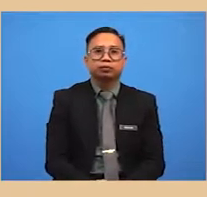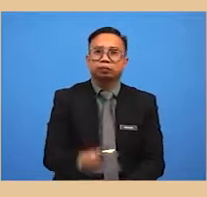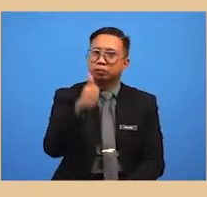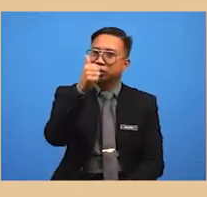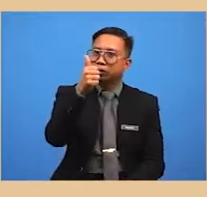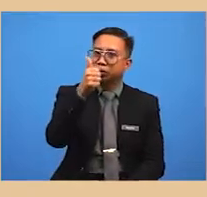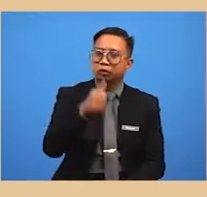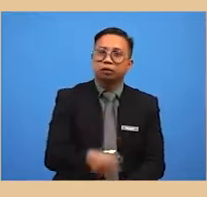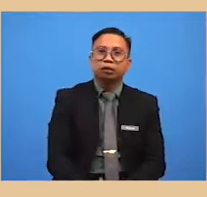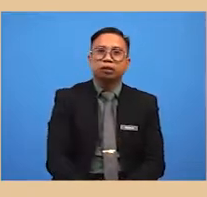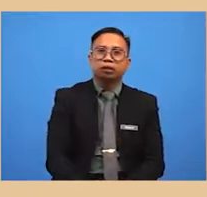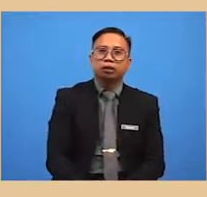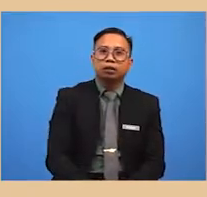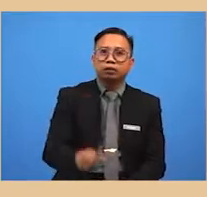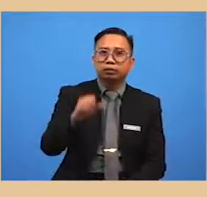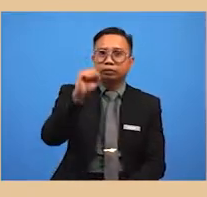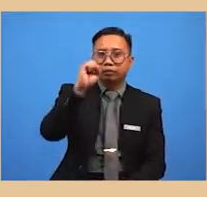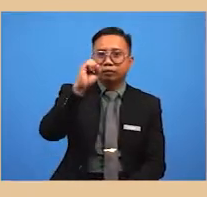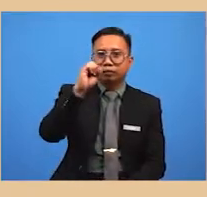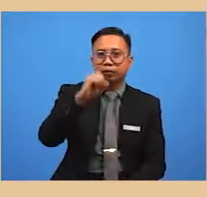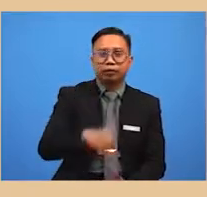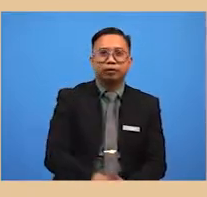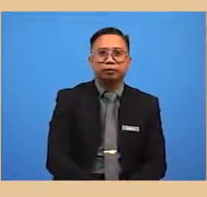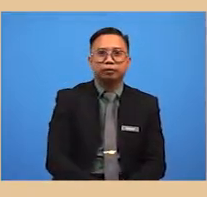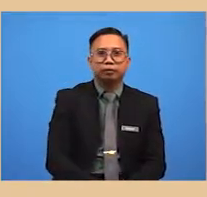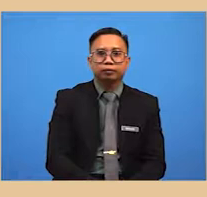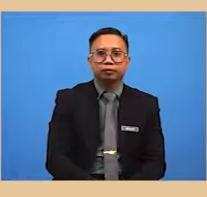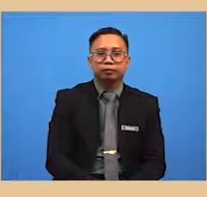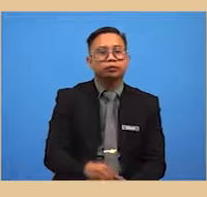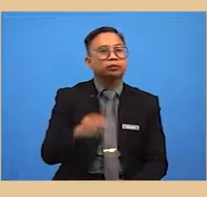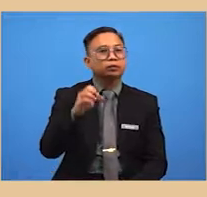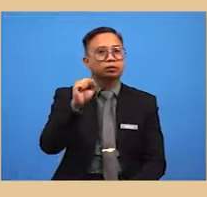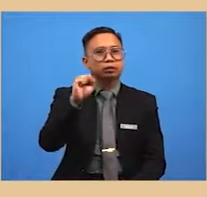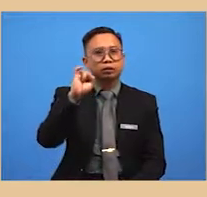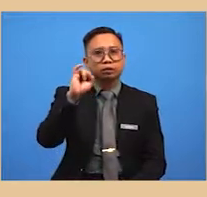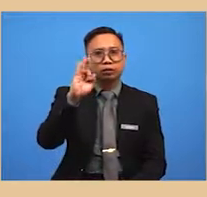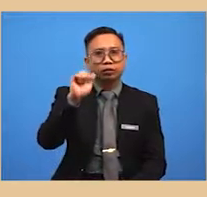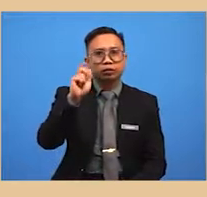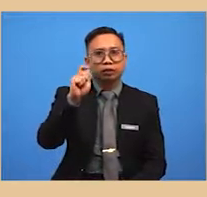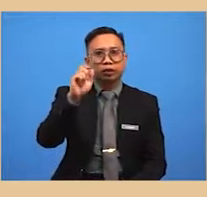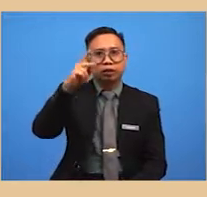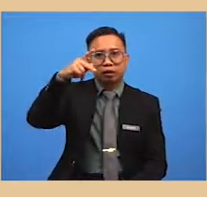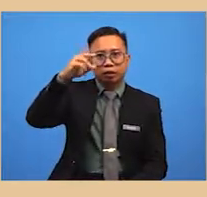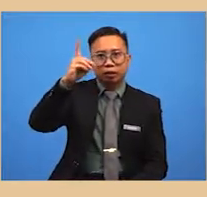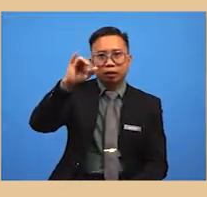Bagus murid-murid, sel induk de bunga adalah bersifat diploid.